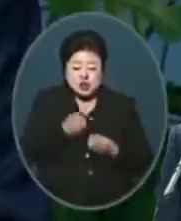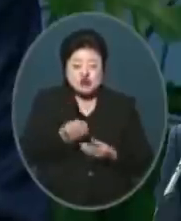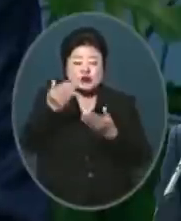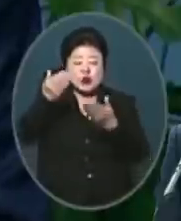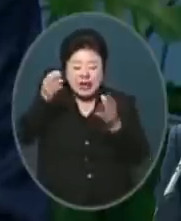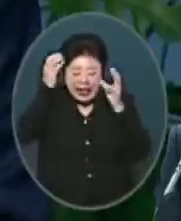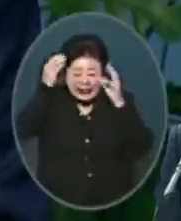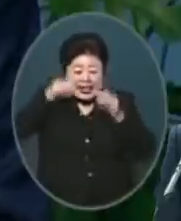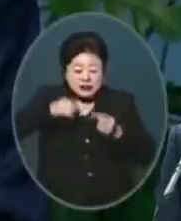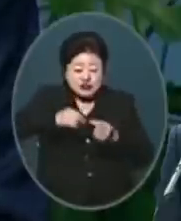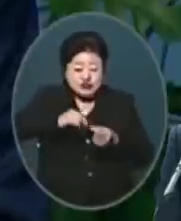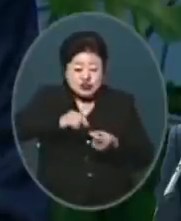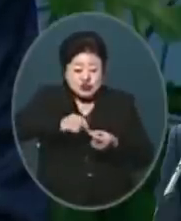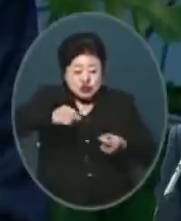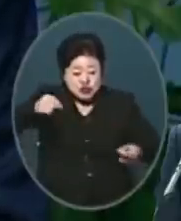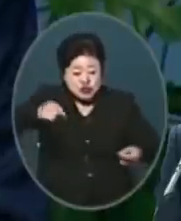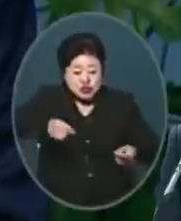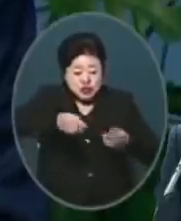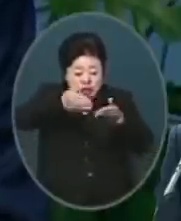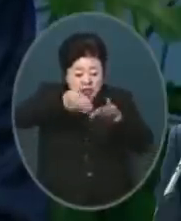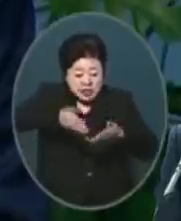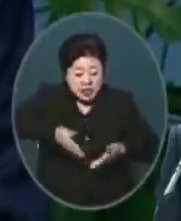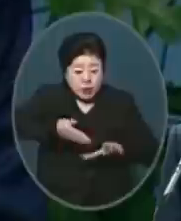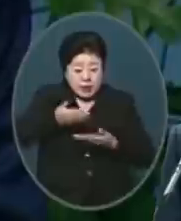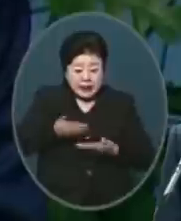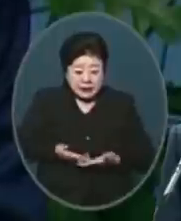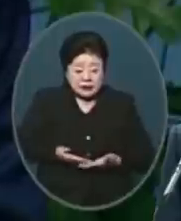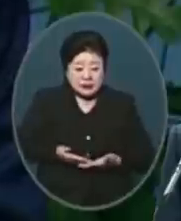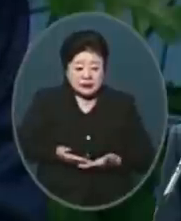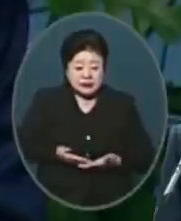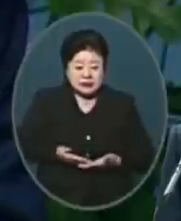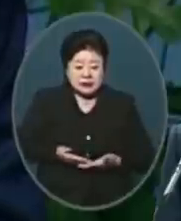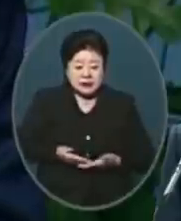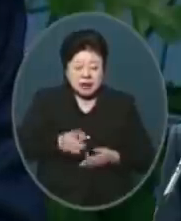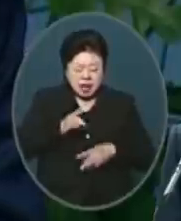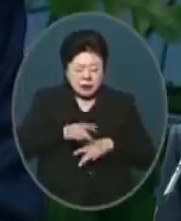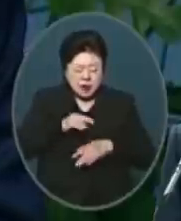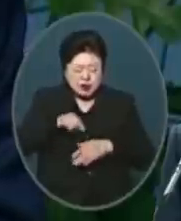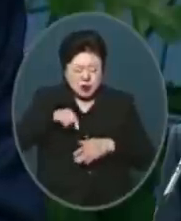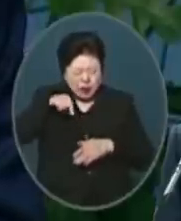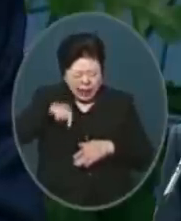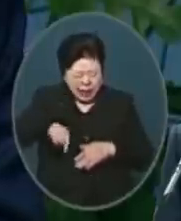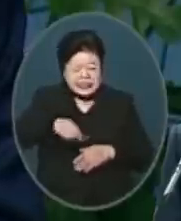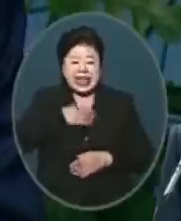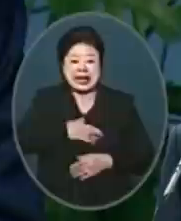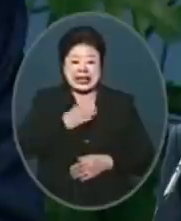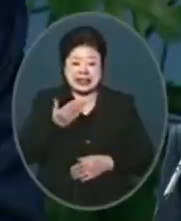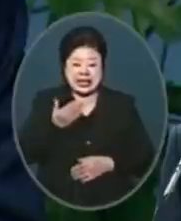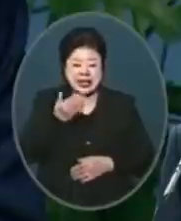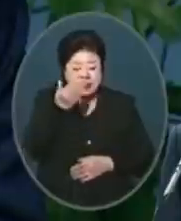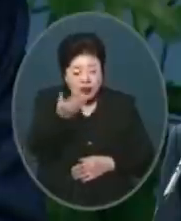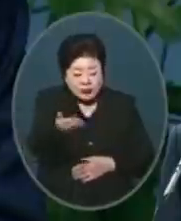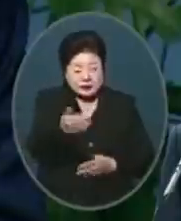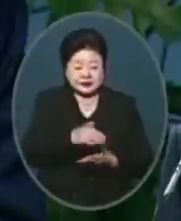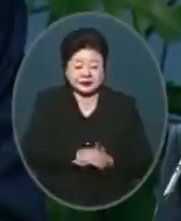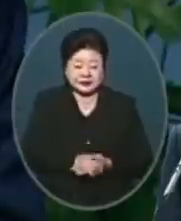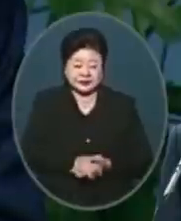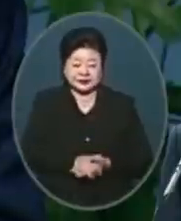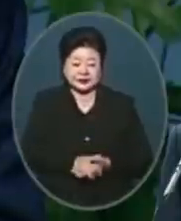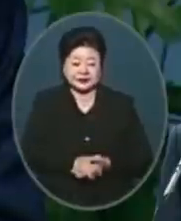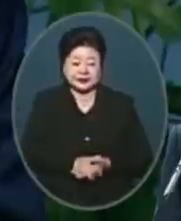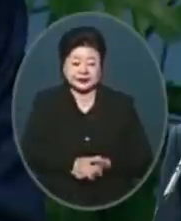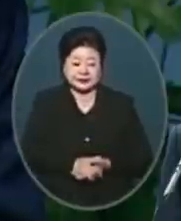축복의 탯줄을 이어받았다는 것을 뼛속까지 알아야 됩니다. 여러분,